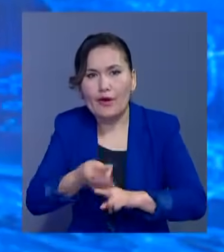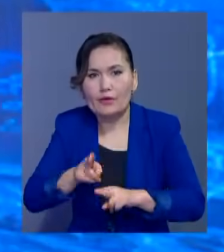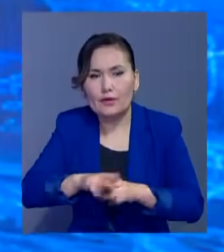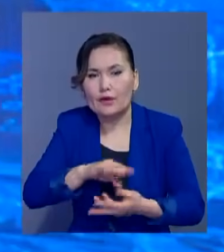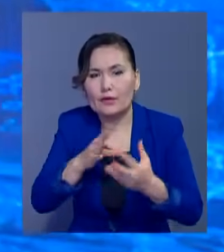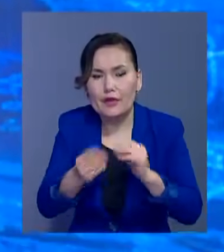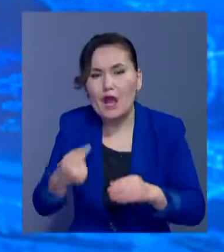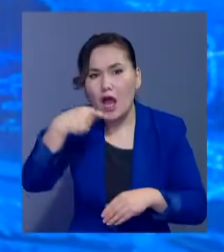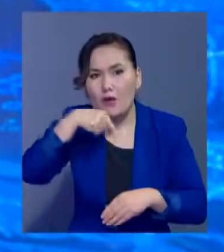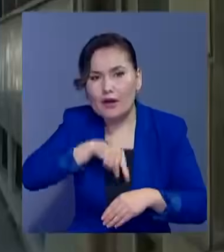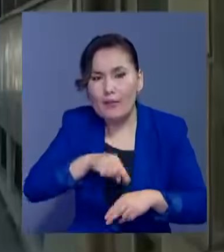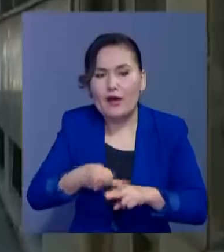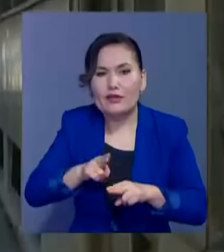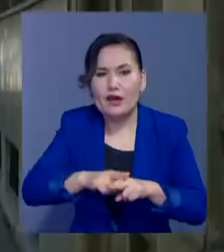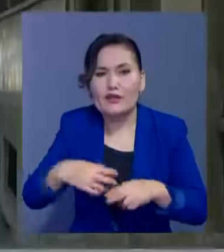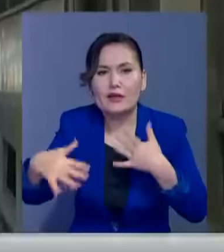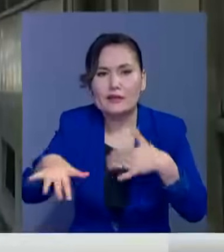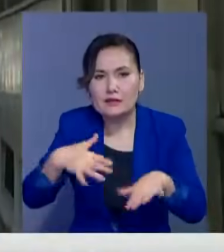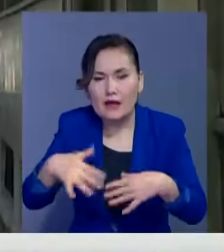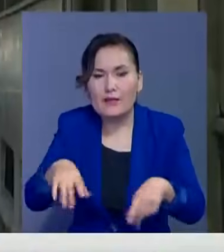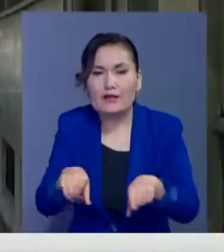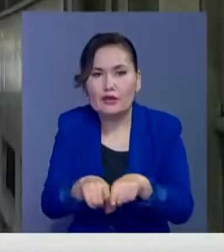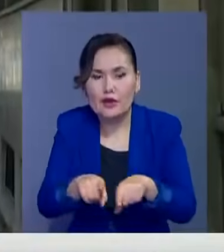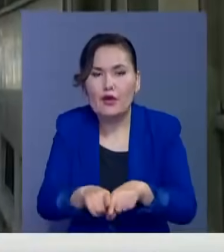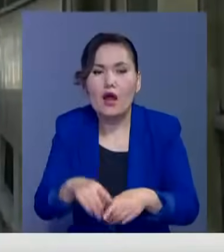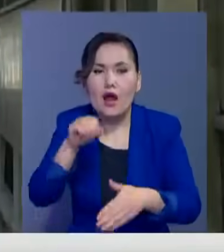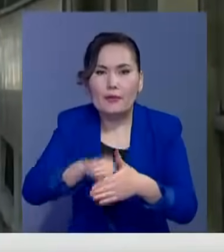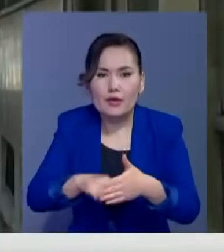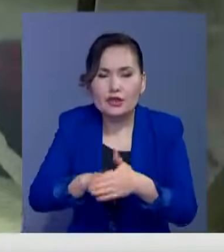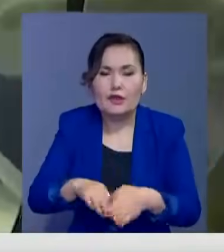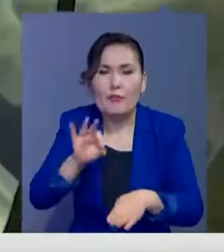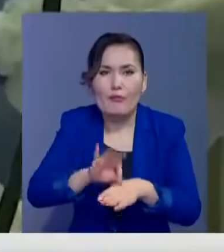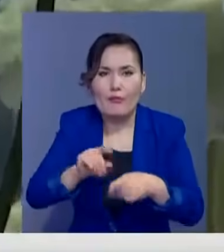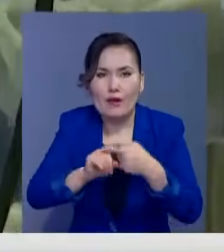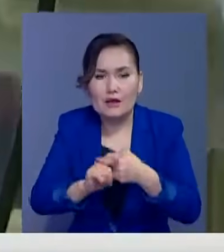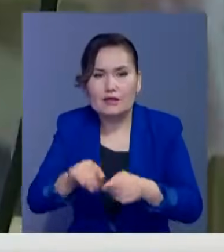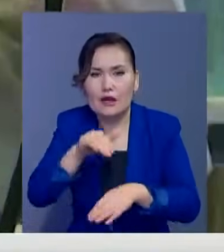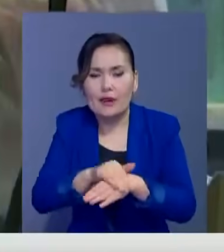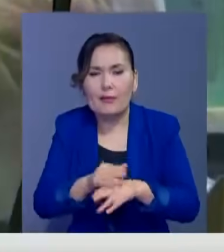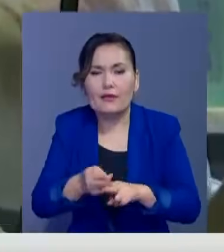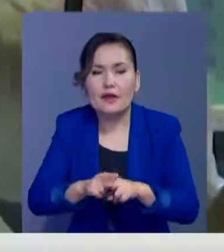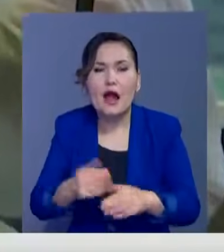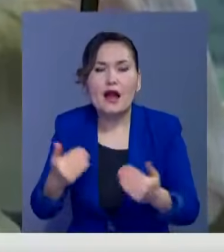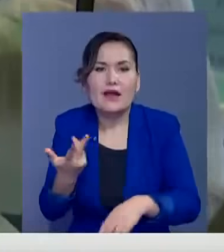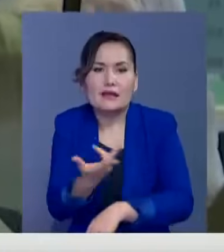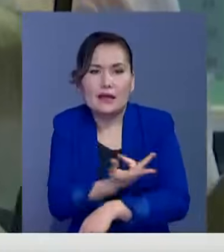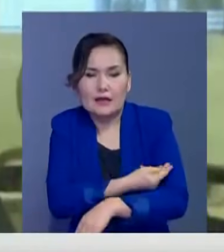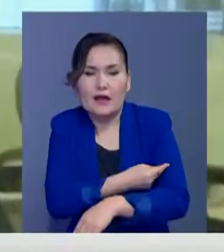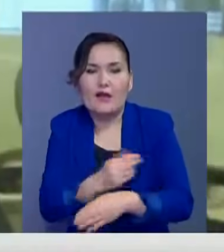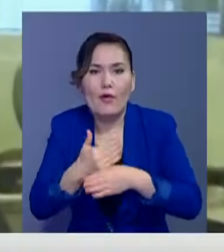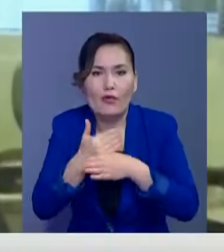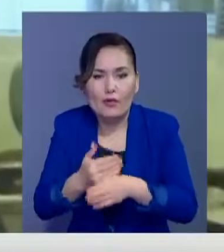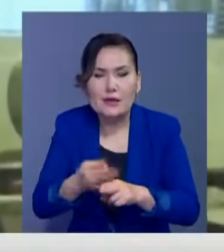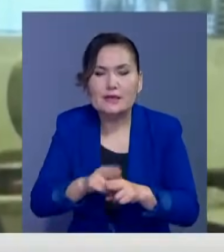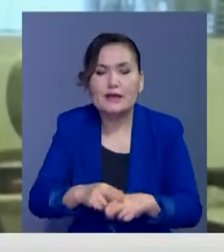Тацилизумаб иммунодепрессивті препараты бұл процесті тежеуге қабілетті. Препарат Қытай мен Италияда оң нәтиже